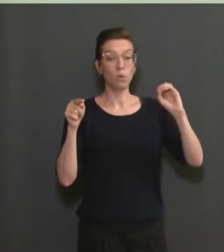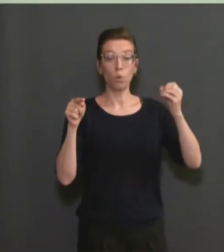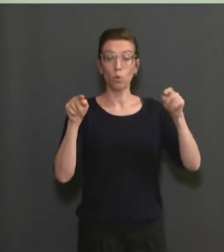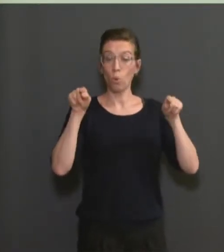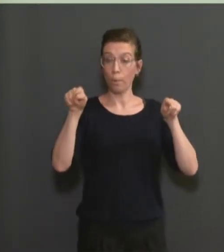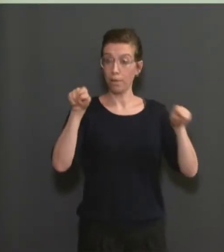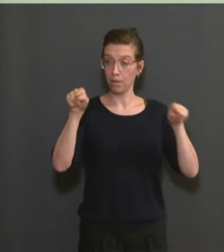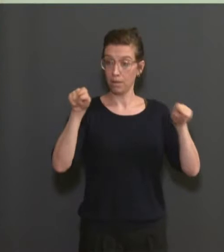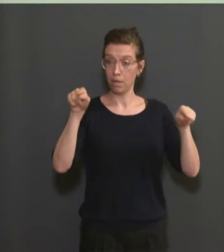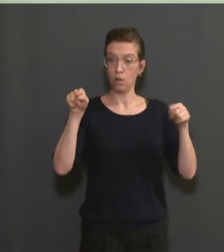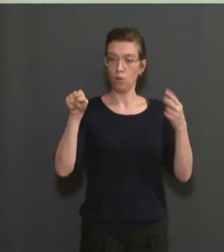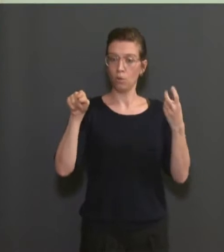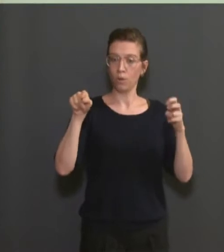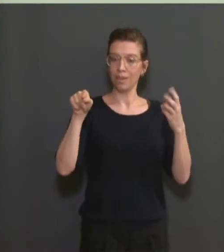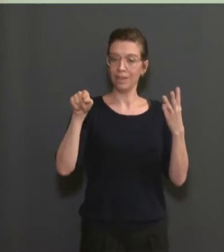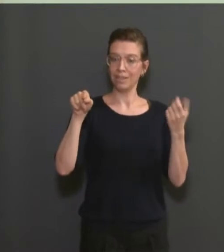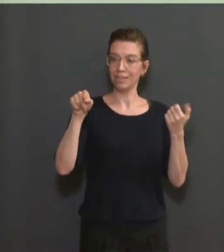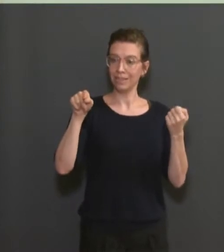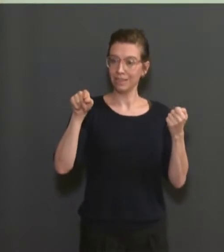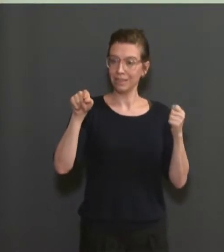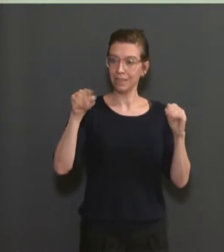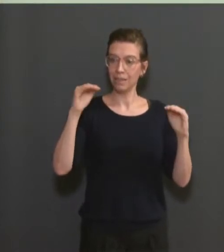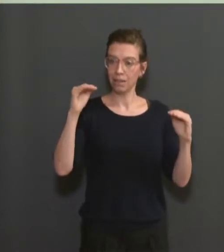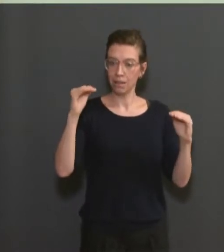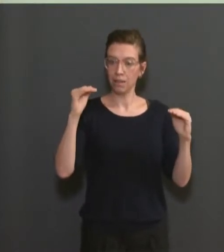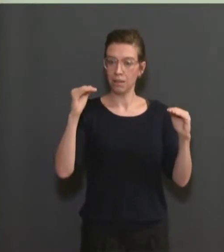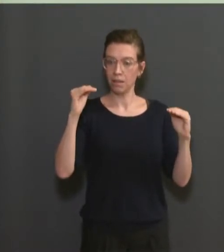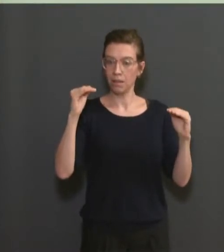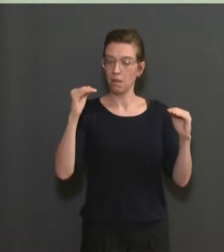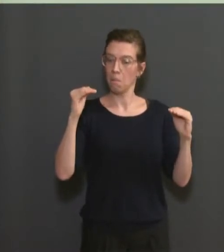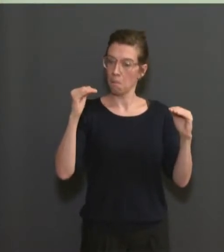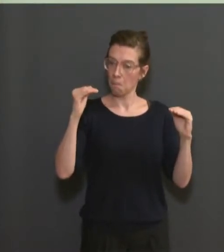ook minder opnames dan op een weekdag.